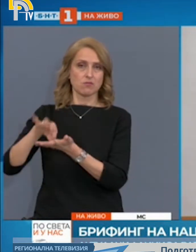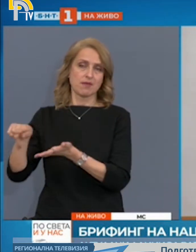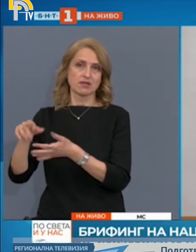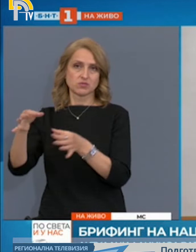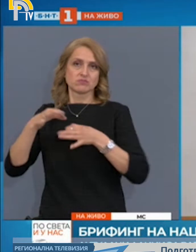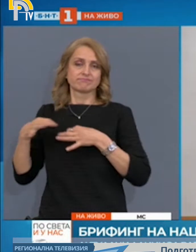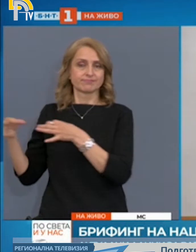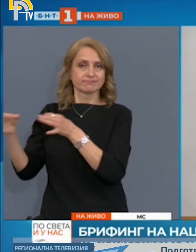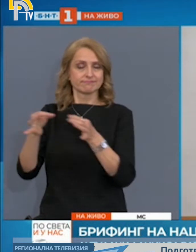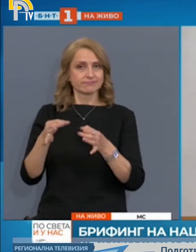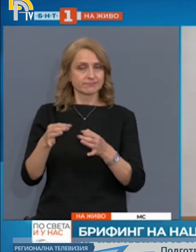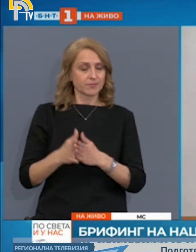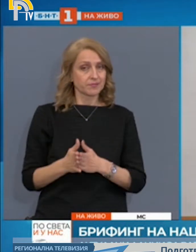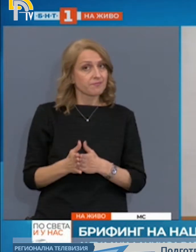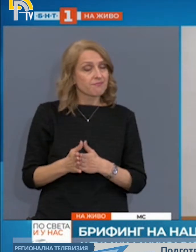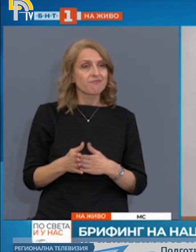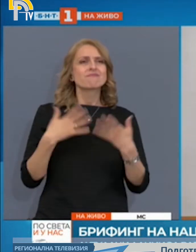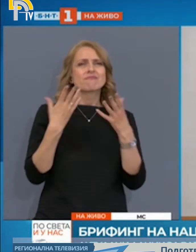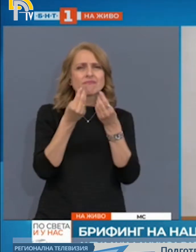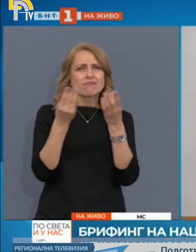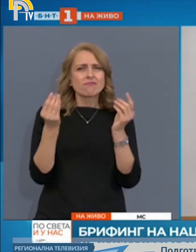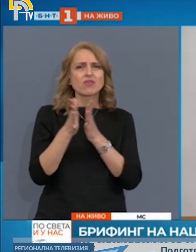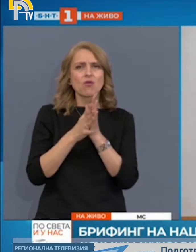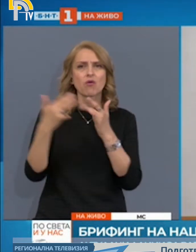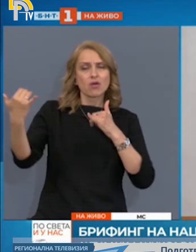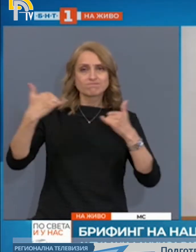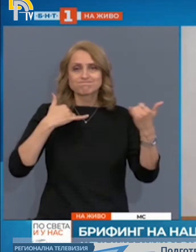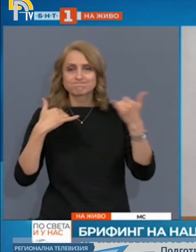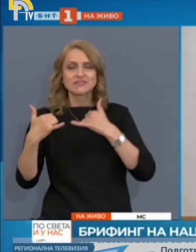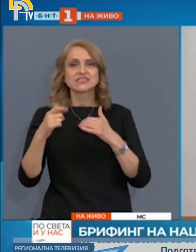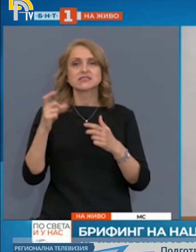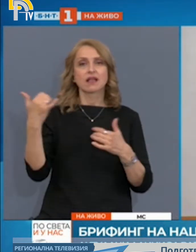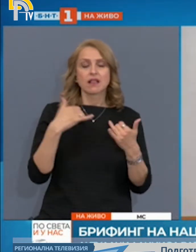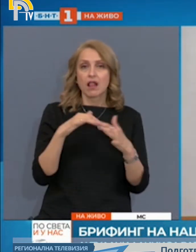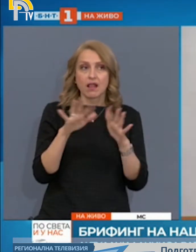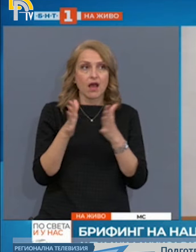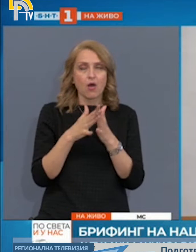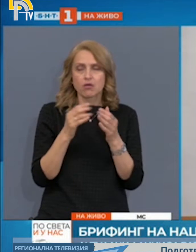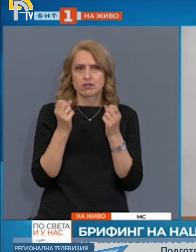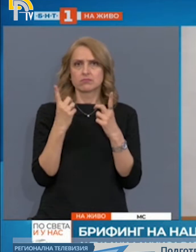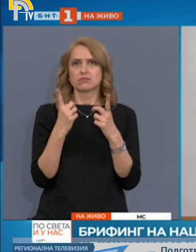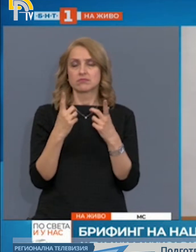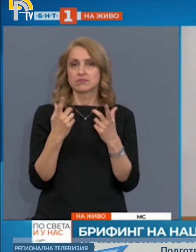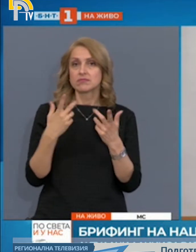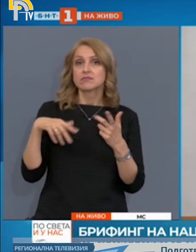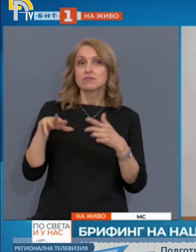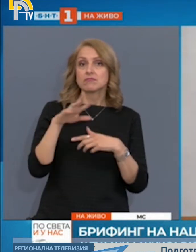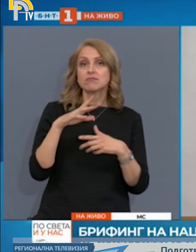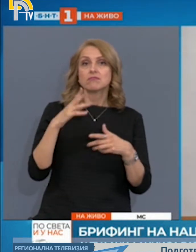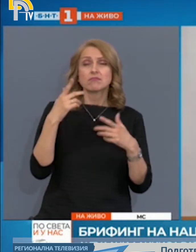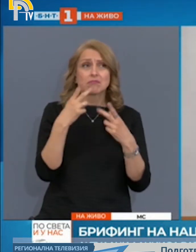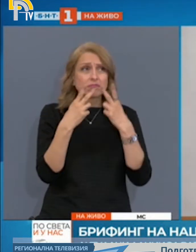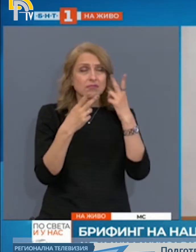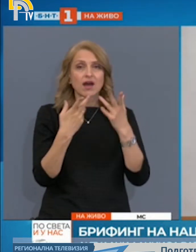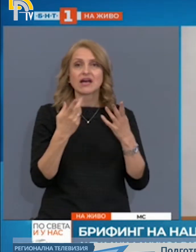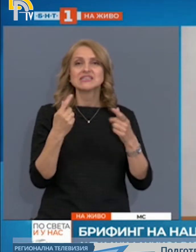Валят огромен брой сигнали от граждани, които са стъписани, като виждат каква е ситуацията в зимните